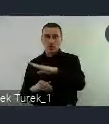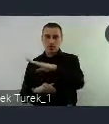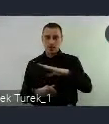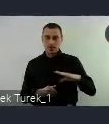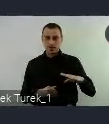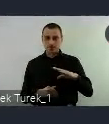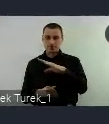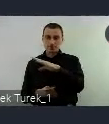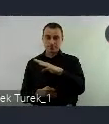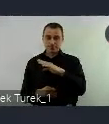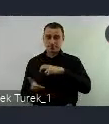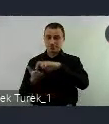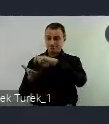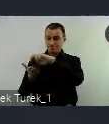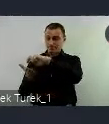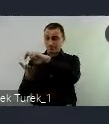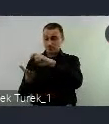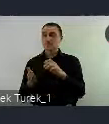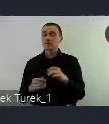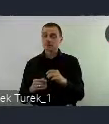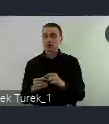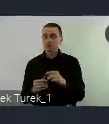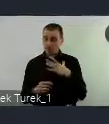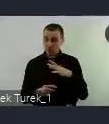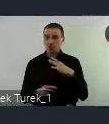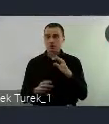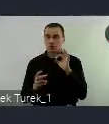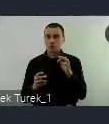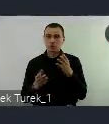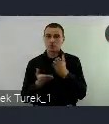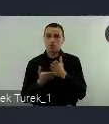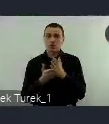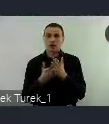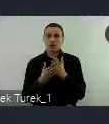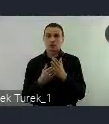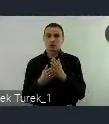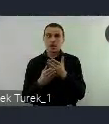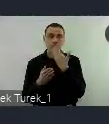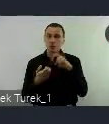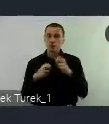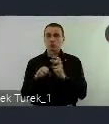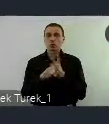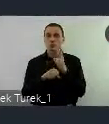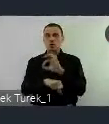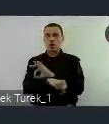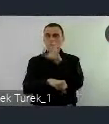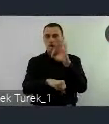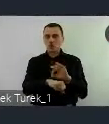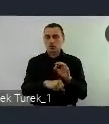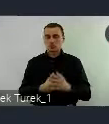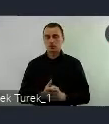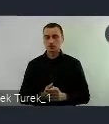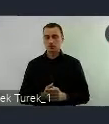będą Dobrym sposobem rozwiązywania problemów dostępności architektonicznej muszą być zgodne z